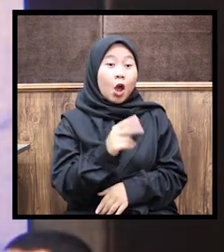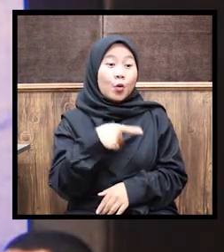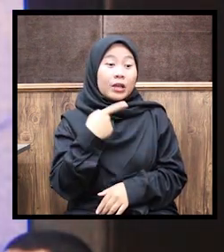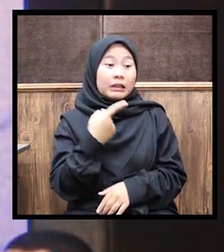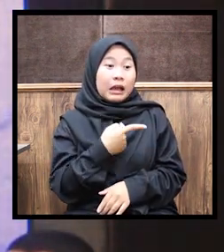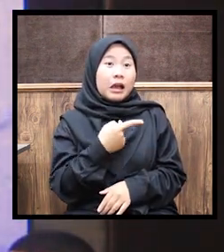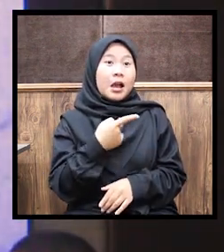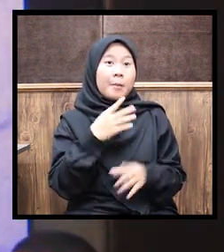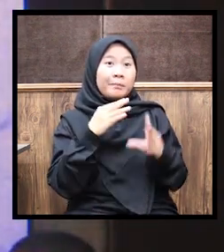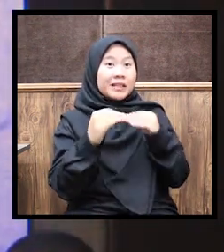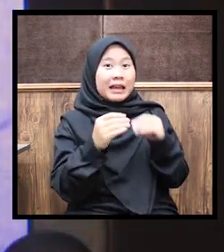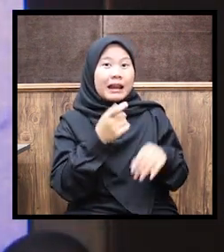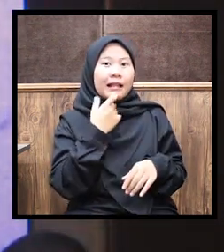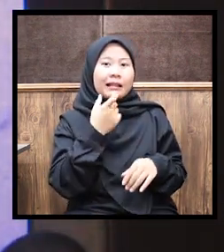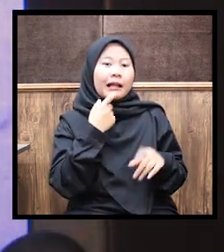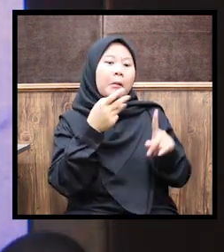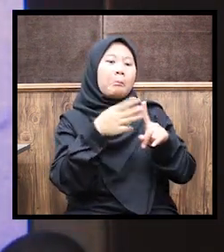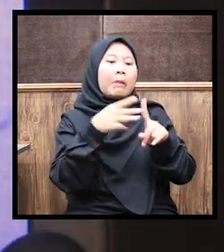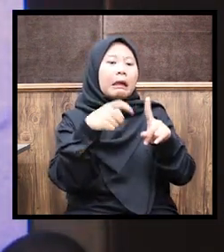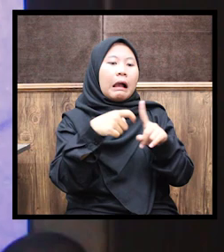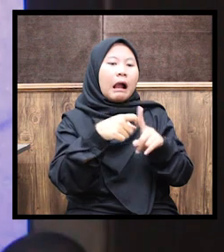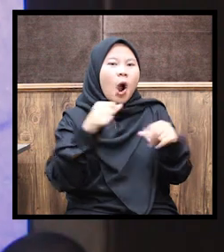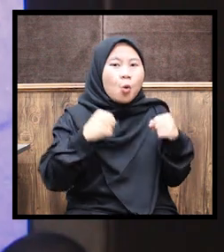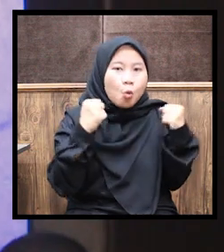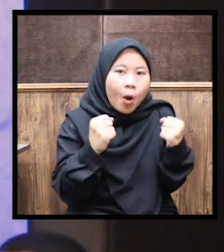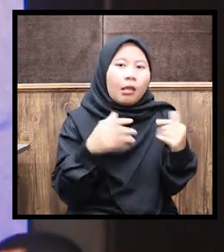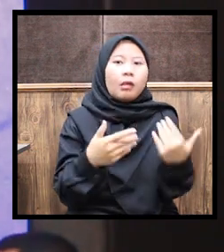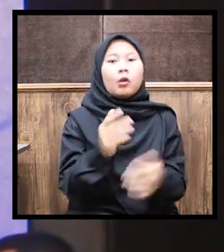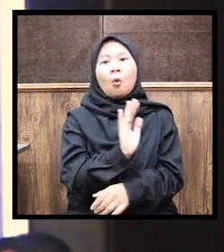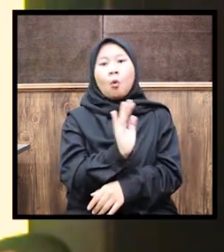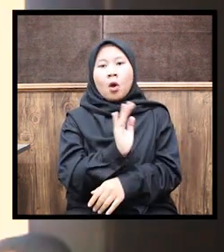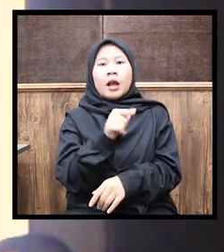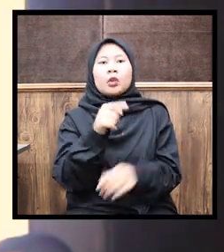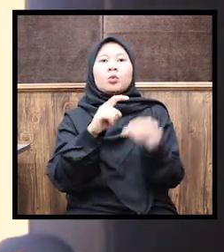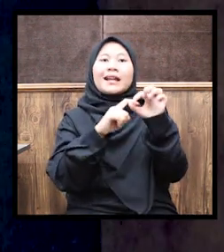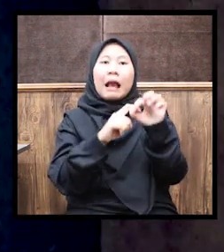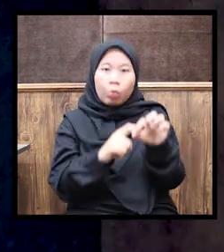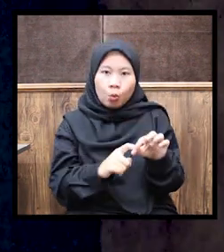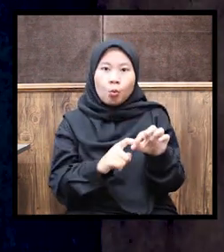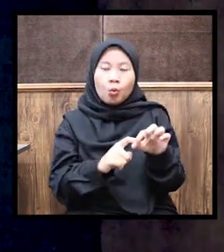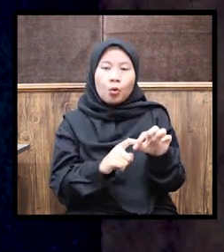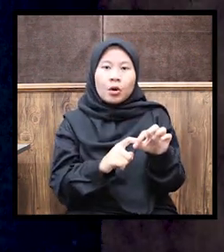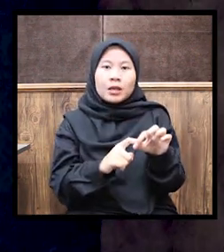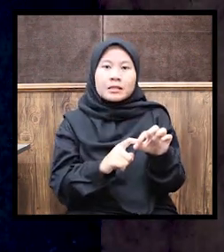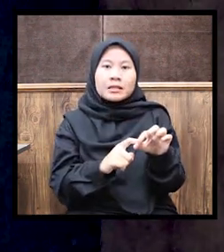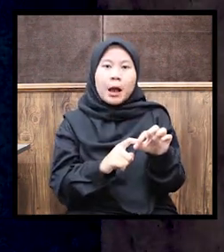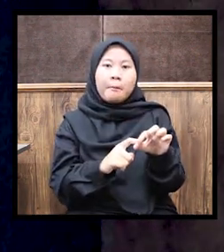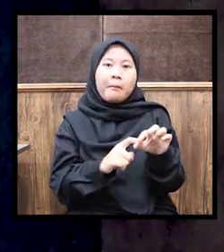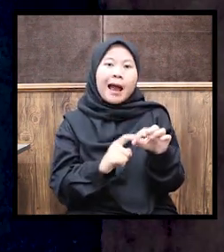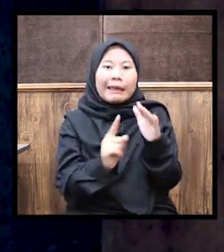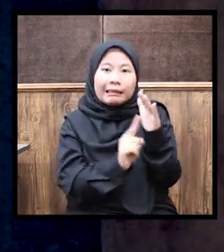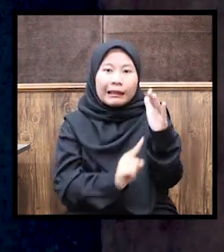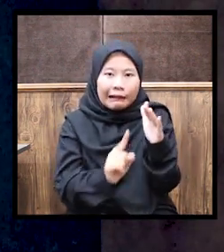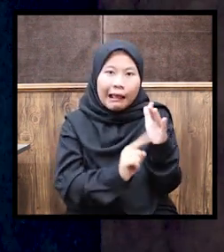bursa kerja khusus itu kuat tidaknya memang tergantung dari internalnya ya karena kalau kita bicara burusaha kerja khusus